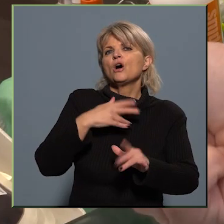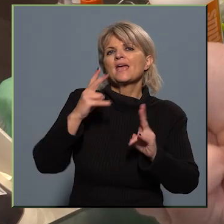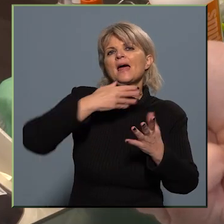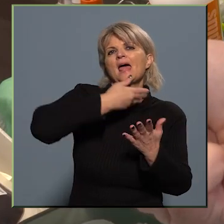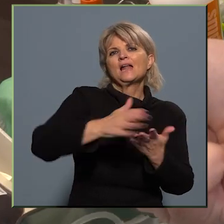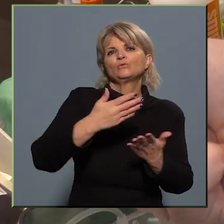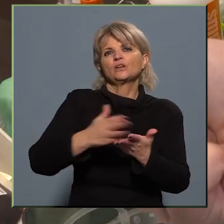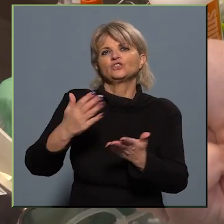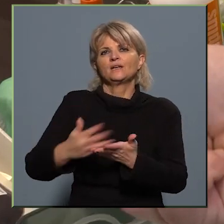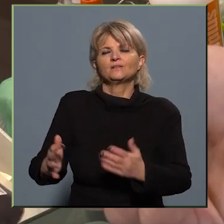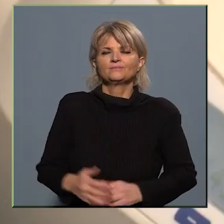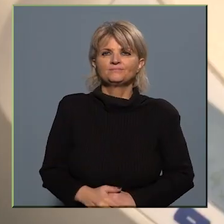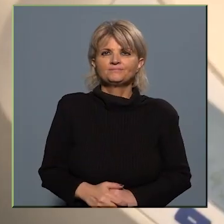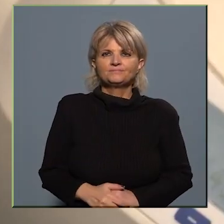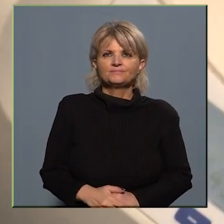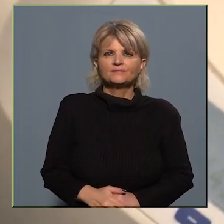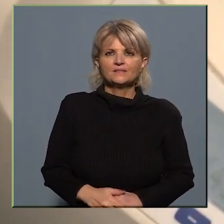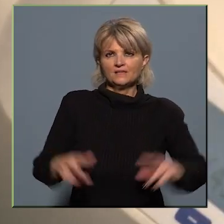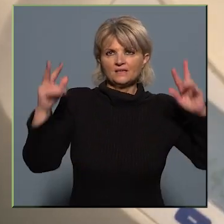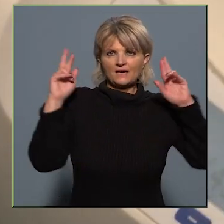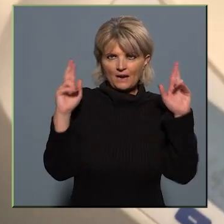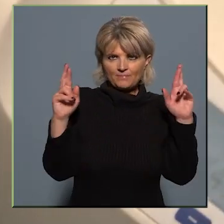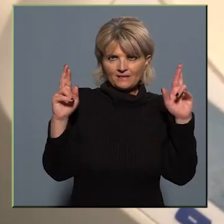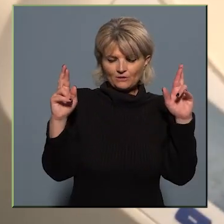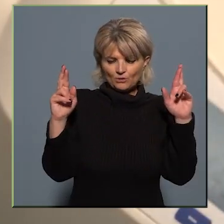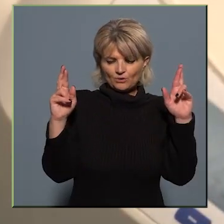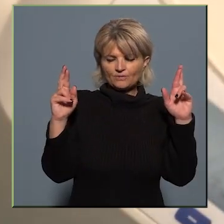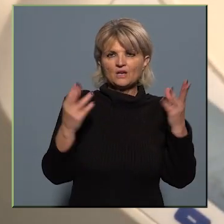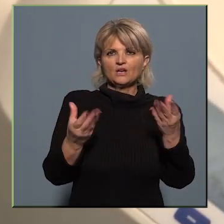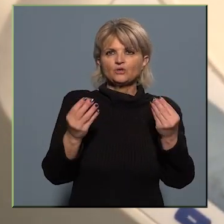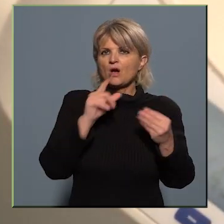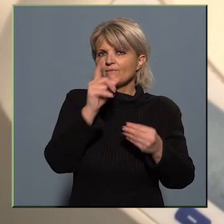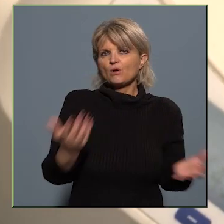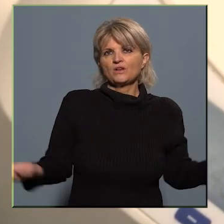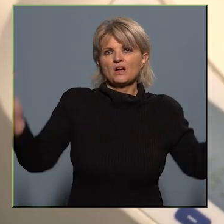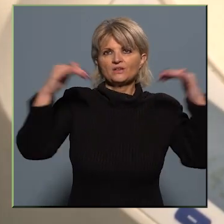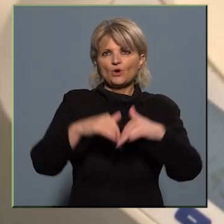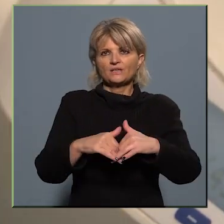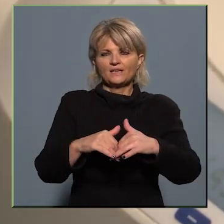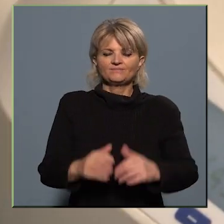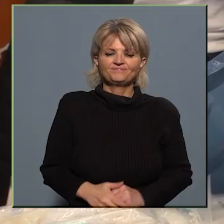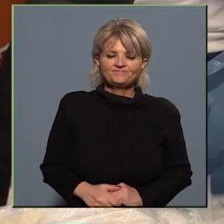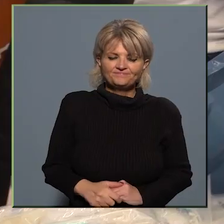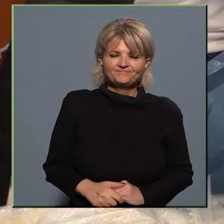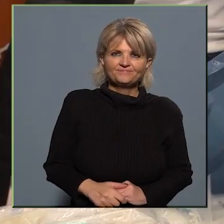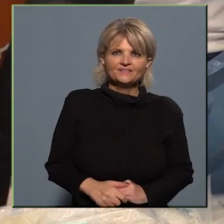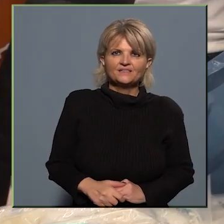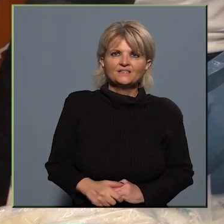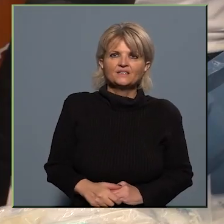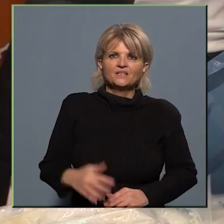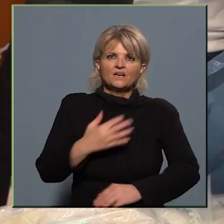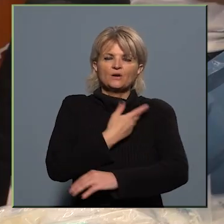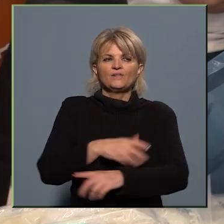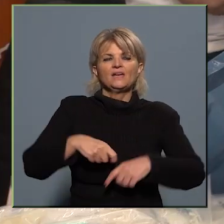utasítani. Reméljük, hogy a nem csak az alkalomnak köszönhetően, de sokan jönnek. Általában változó a véradási